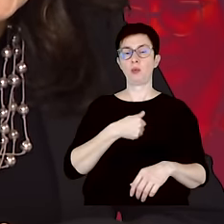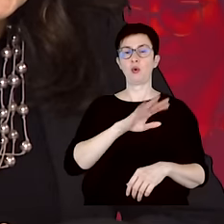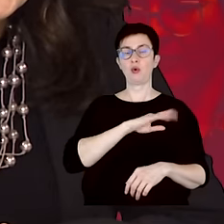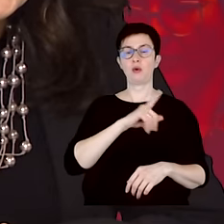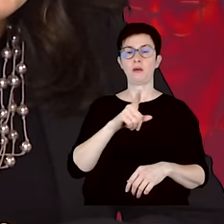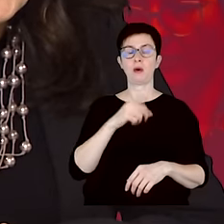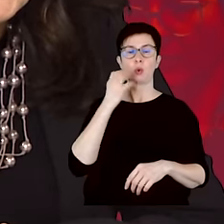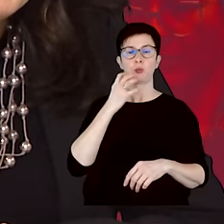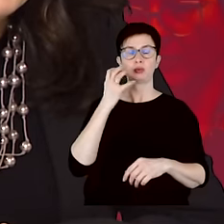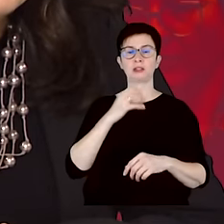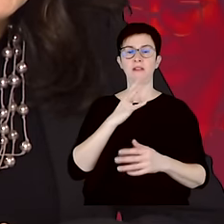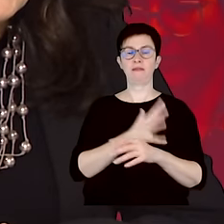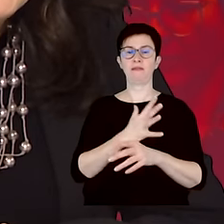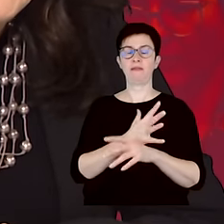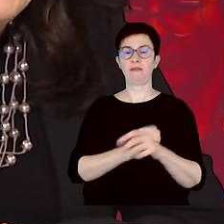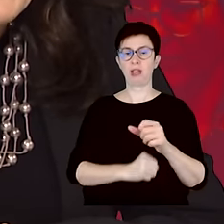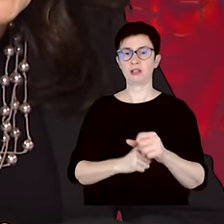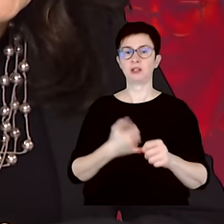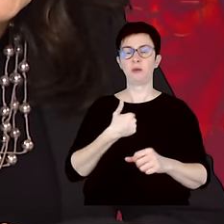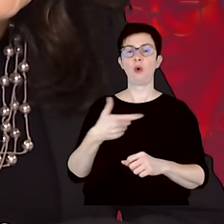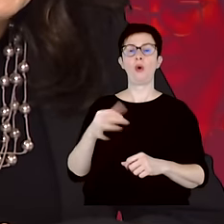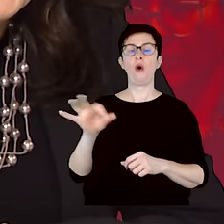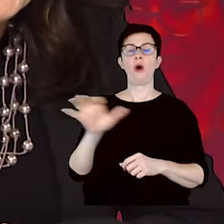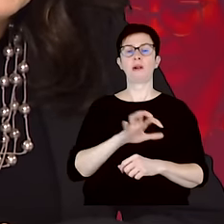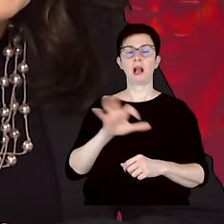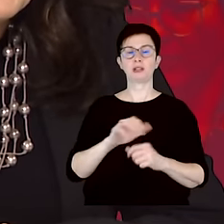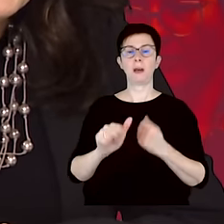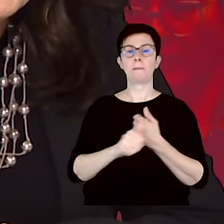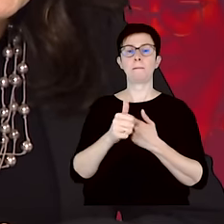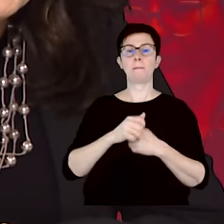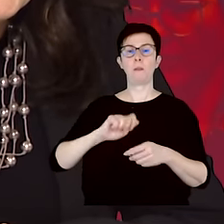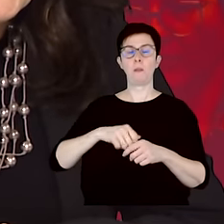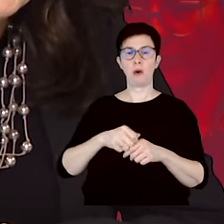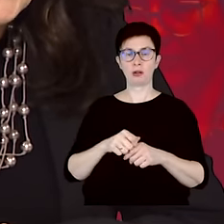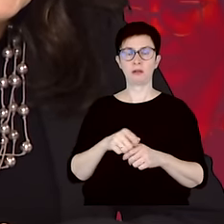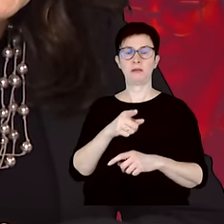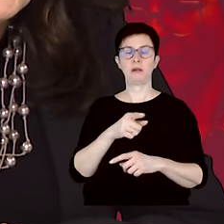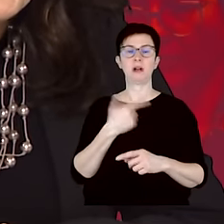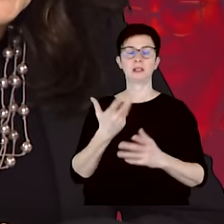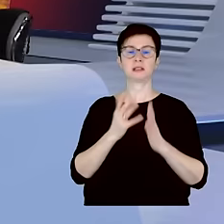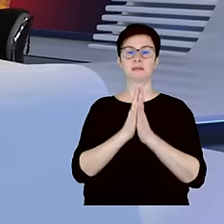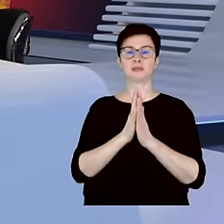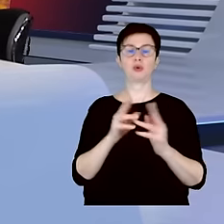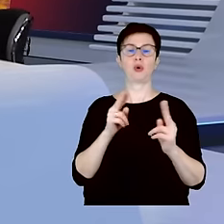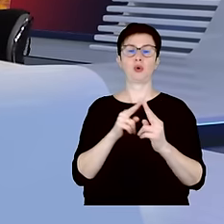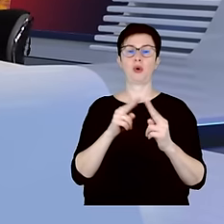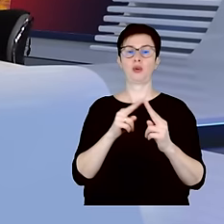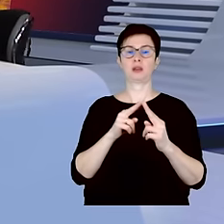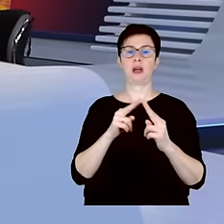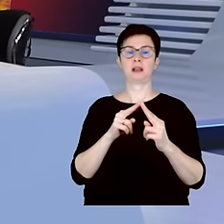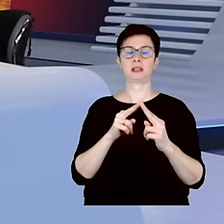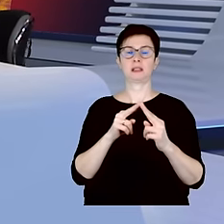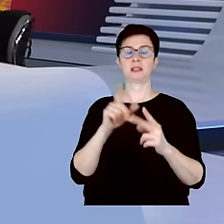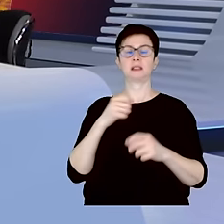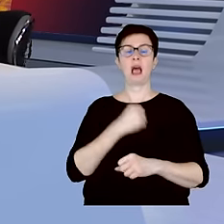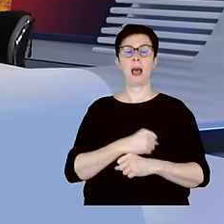oskarżony o kradzież portfela. Nie mógł się doprosić kontaktu z ambasadą,